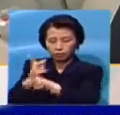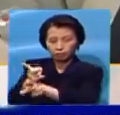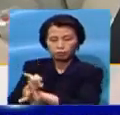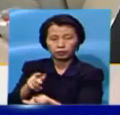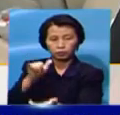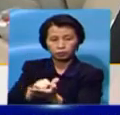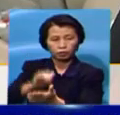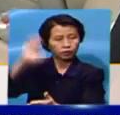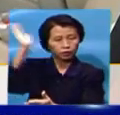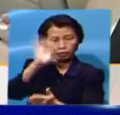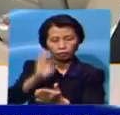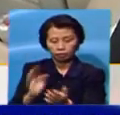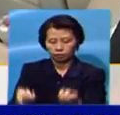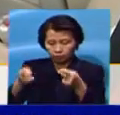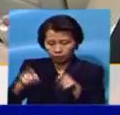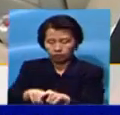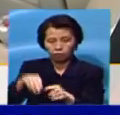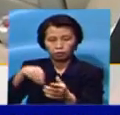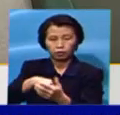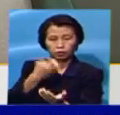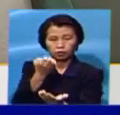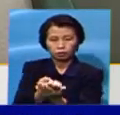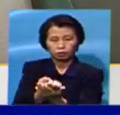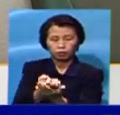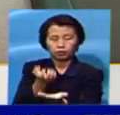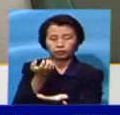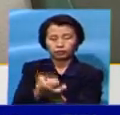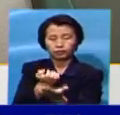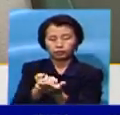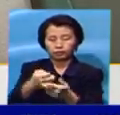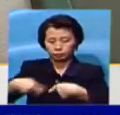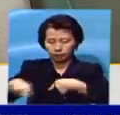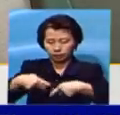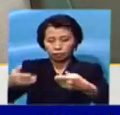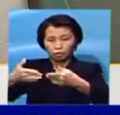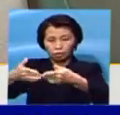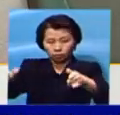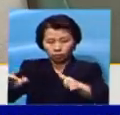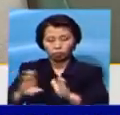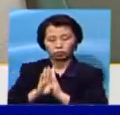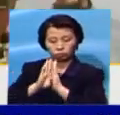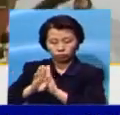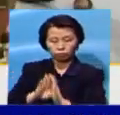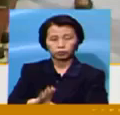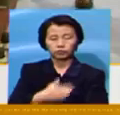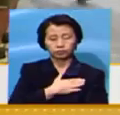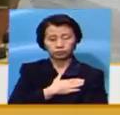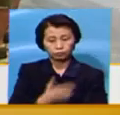itu tidak pernah berlaku dalam ekonomi pasaran terbuka namun ia membuktikan